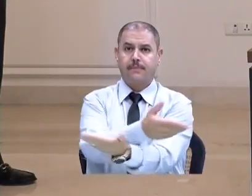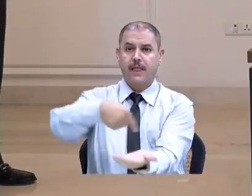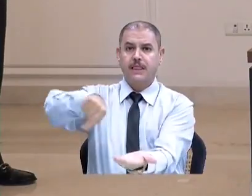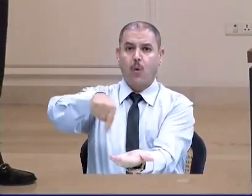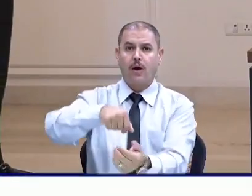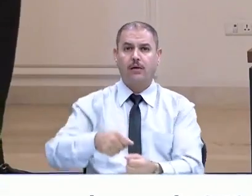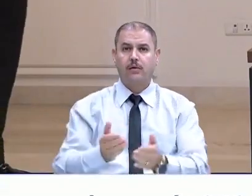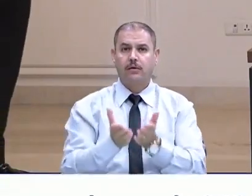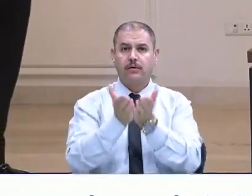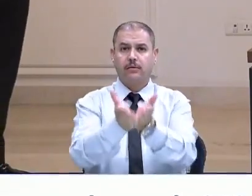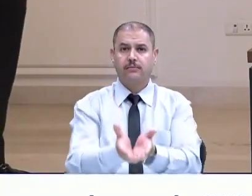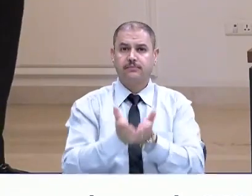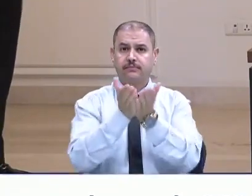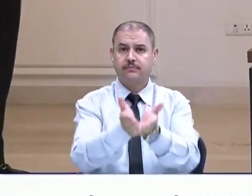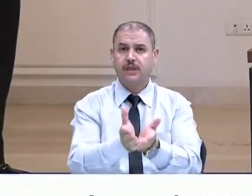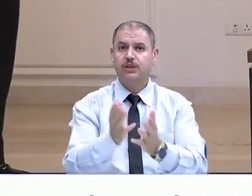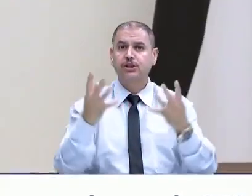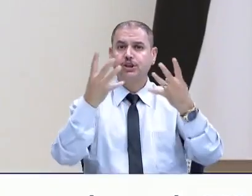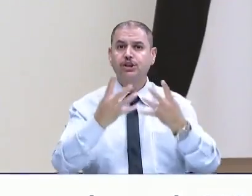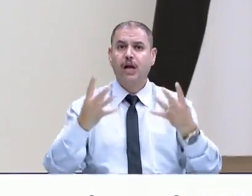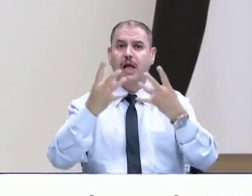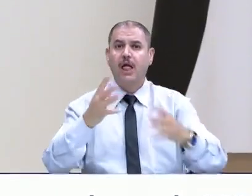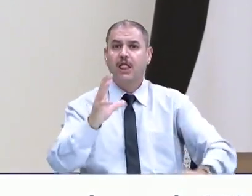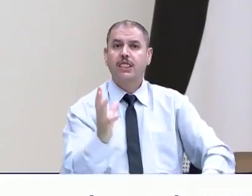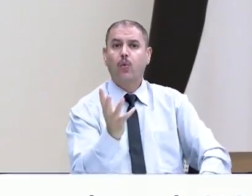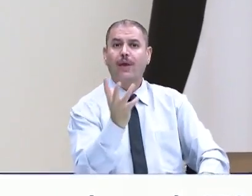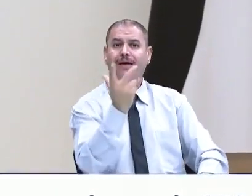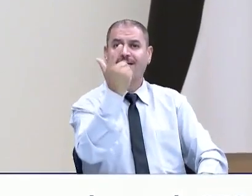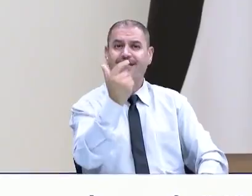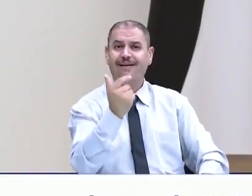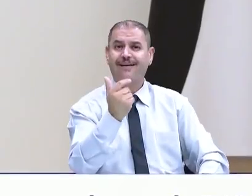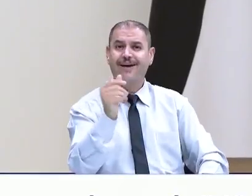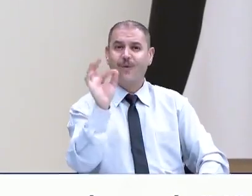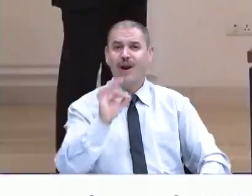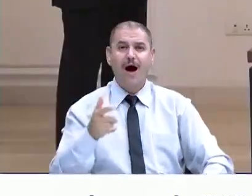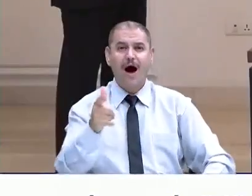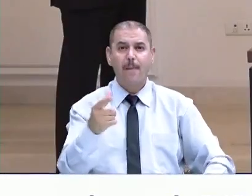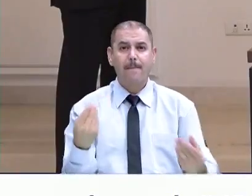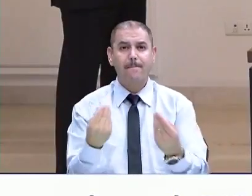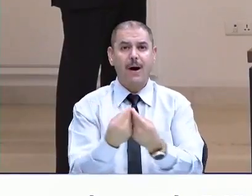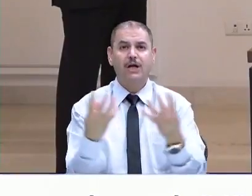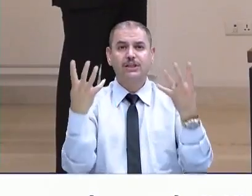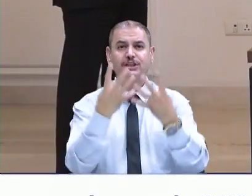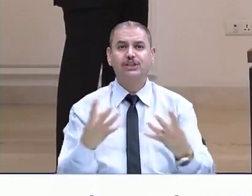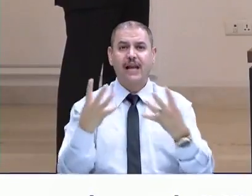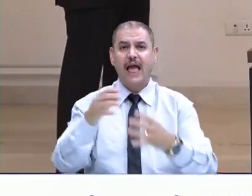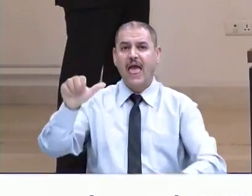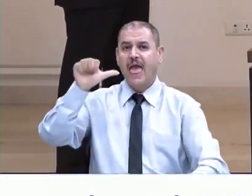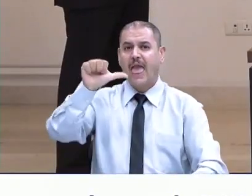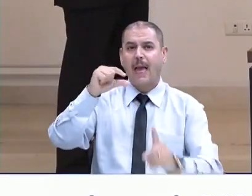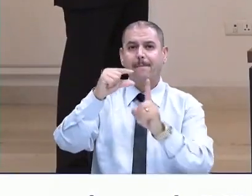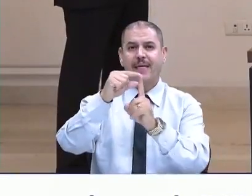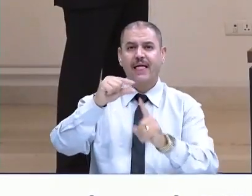الحاويات ما بين شركه تطوير العقبه ومجموعه اي بي ام تيرمينالز العالميه وباجمل استثمار